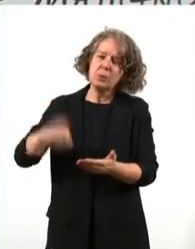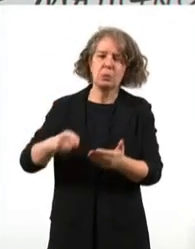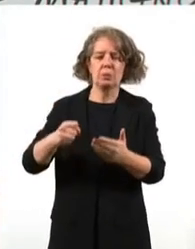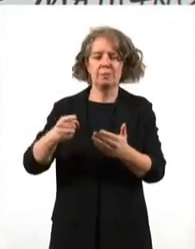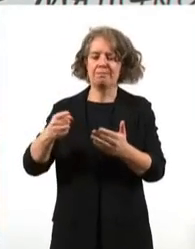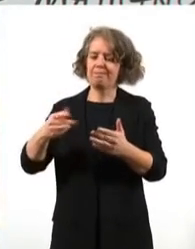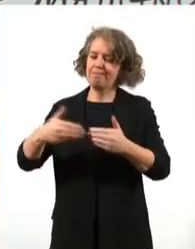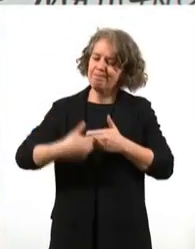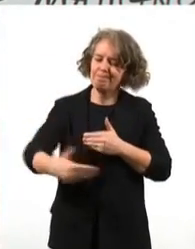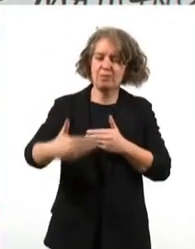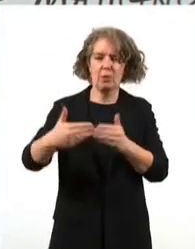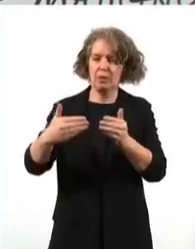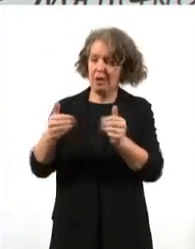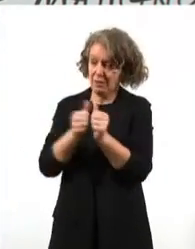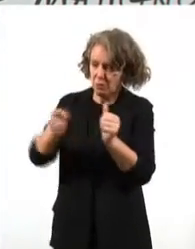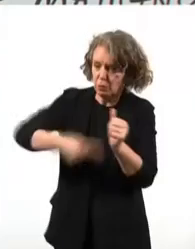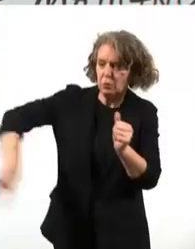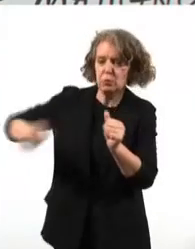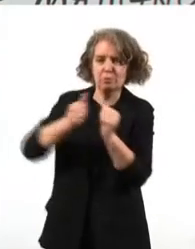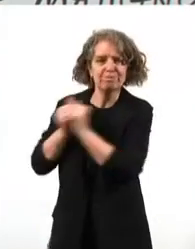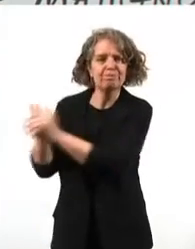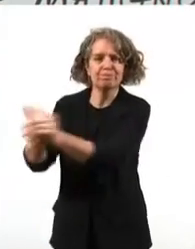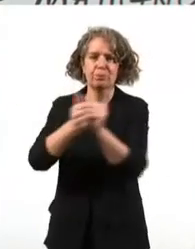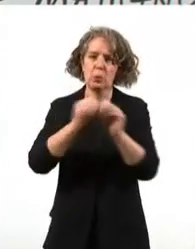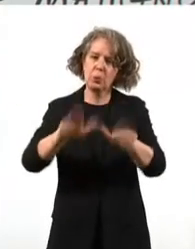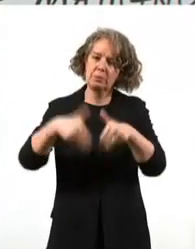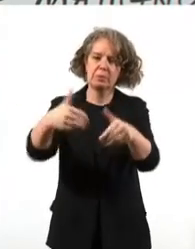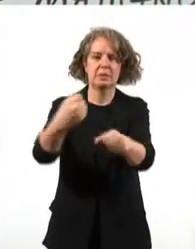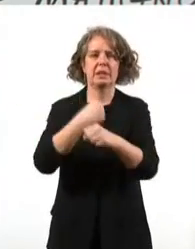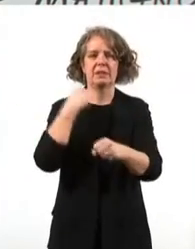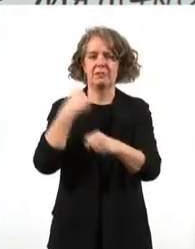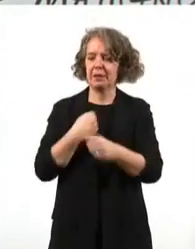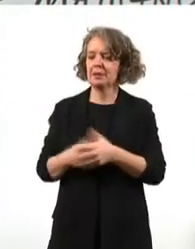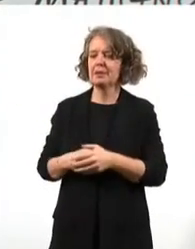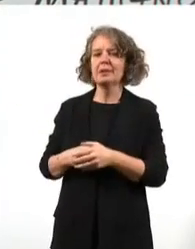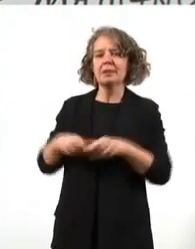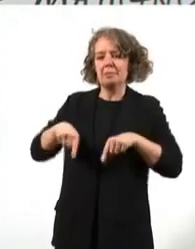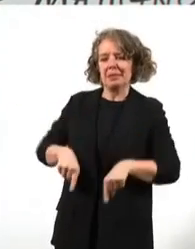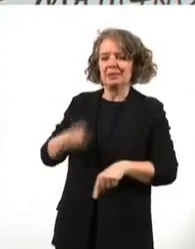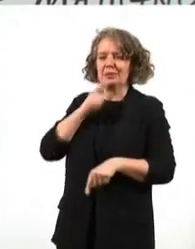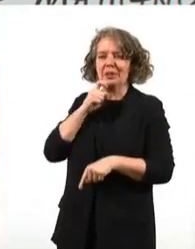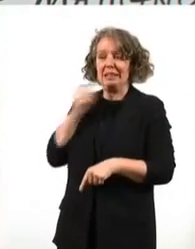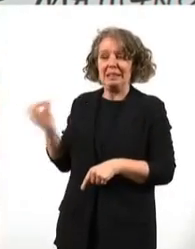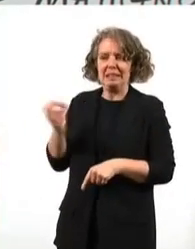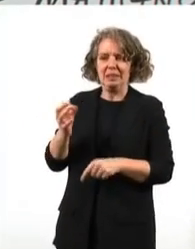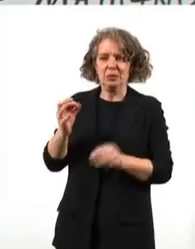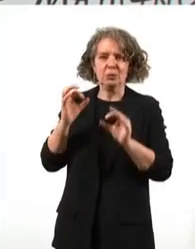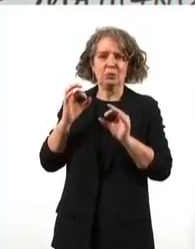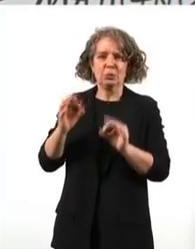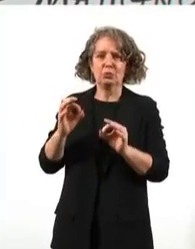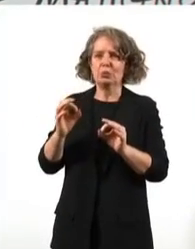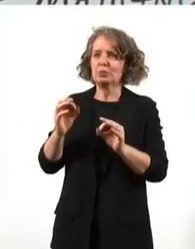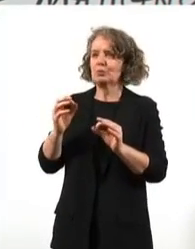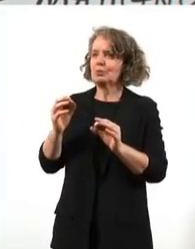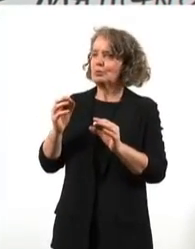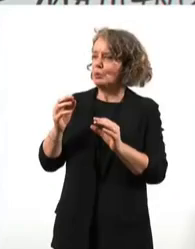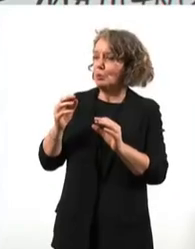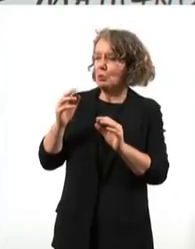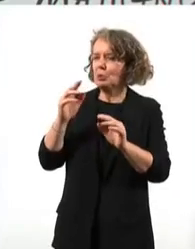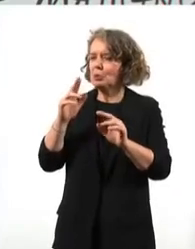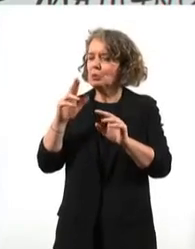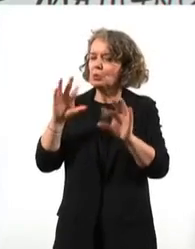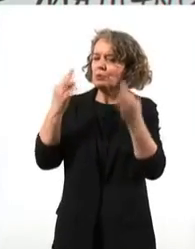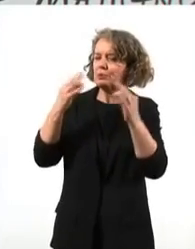travailler avec vous. Christophe Béchu l'a dit aussi, ce qui ne simplifie pas les choses, mais ça ne veut pas dire qu'on ne va pas trouver une bonne